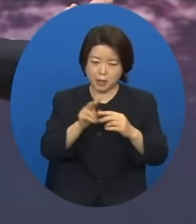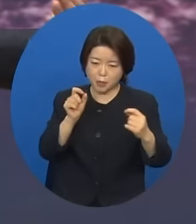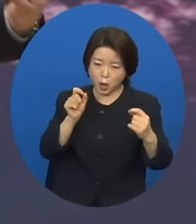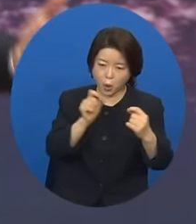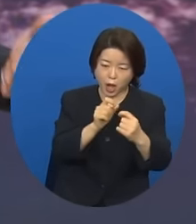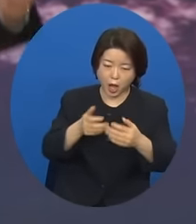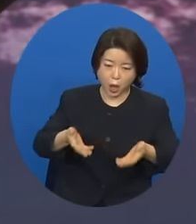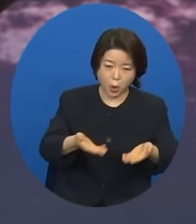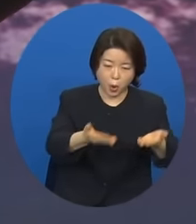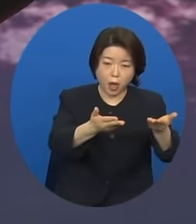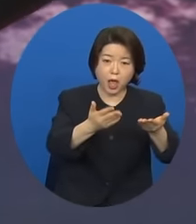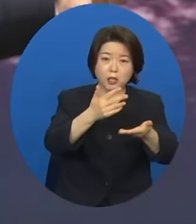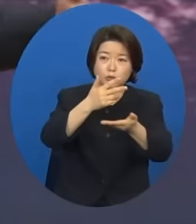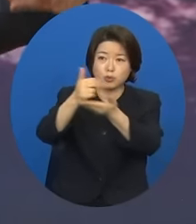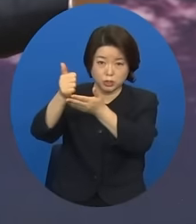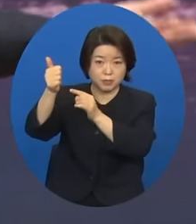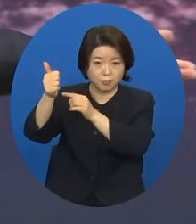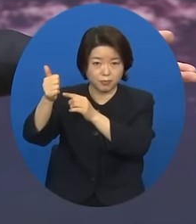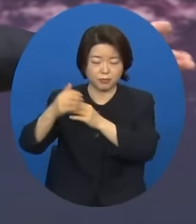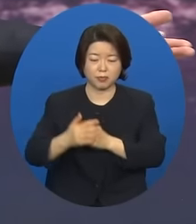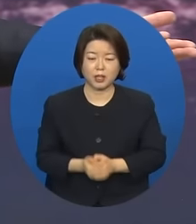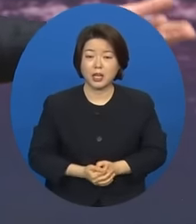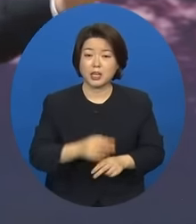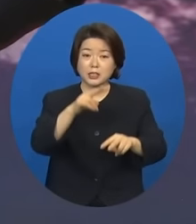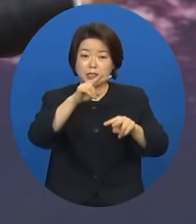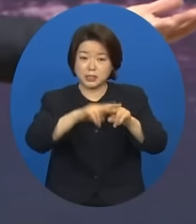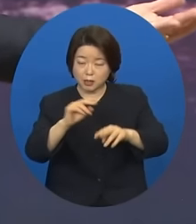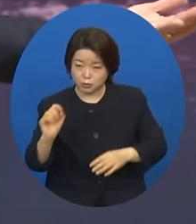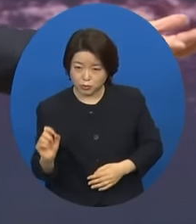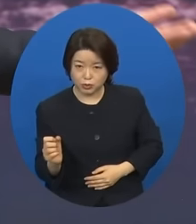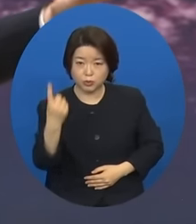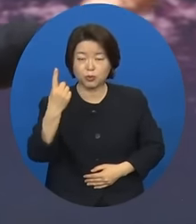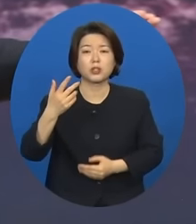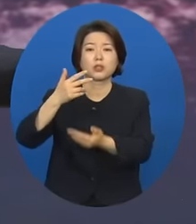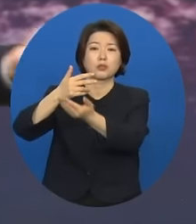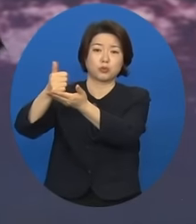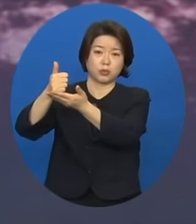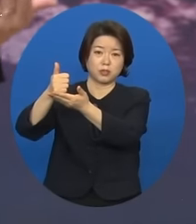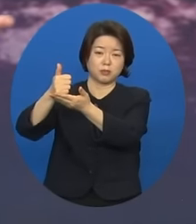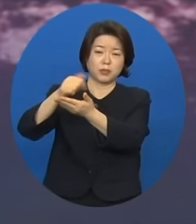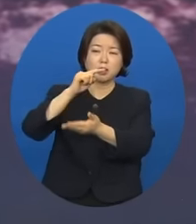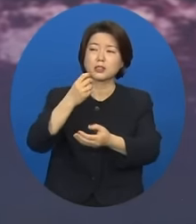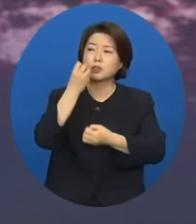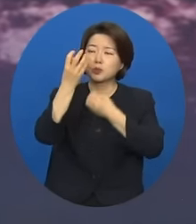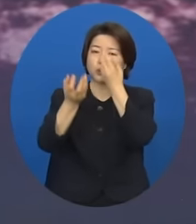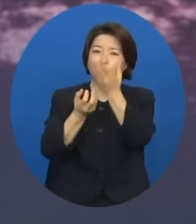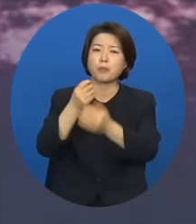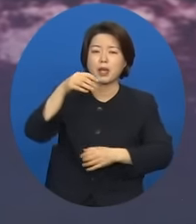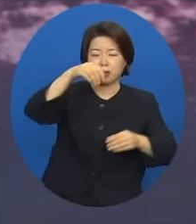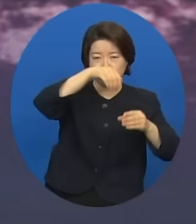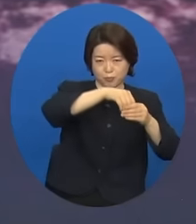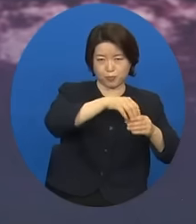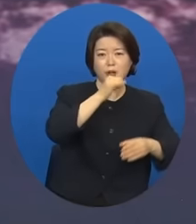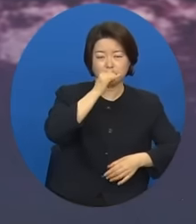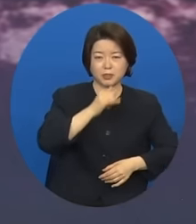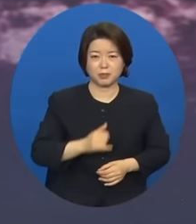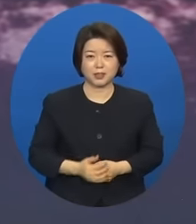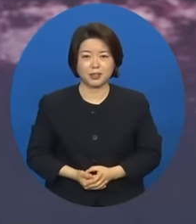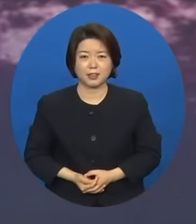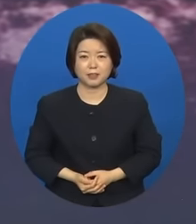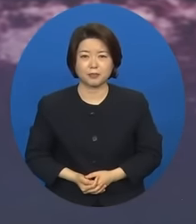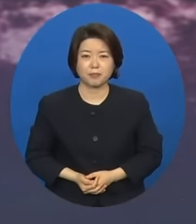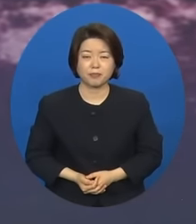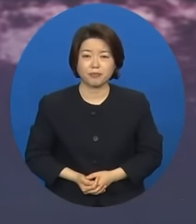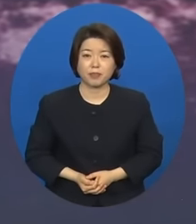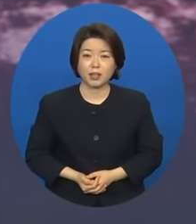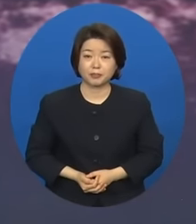주님이시고 또한 그 그 샘물의 근원이 바로 주님이시다 고백이 바로이 하갈의 고백이었다 것이죠